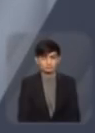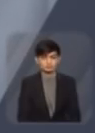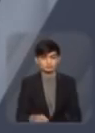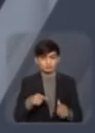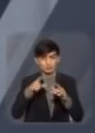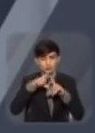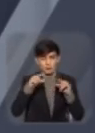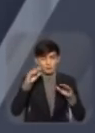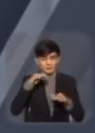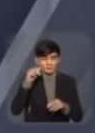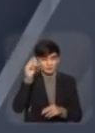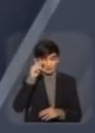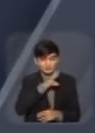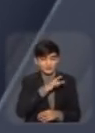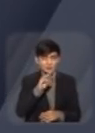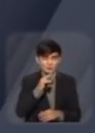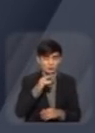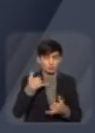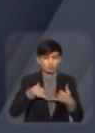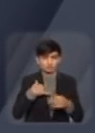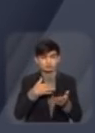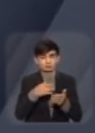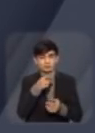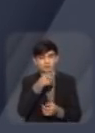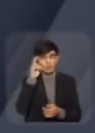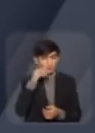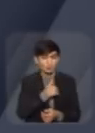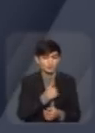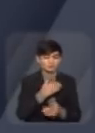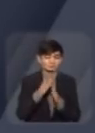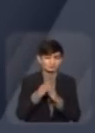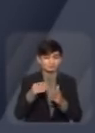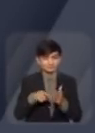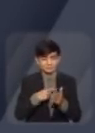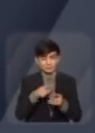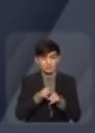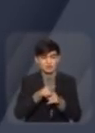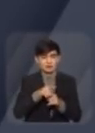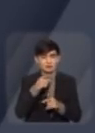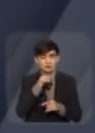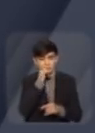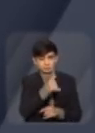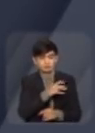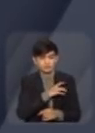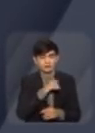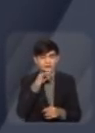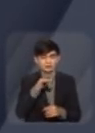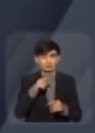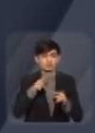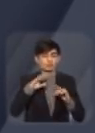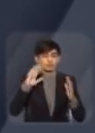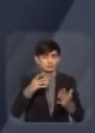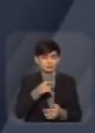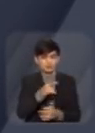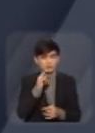Сабақ үстінде дәретханаға сұранған баланы мұғалім жібермей қойғаннан кейін оқушыға не болды? Мой ребенок сходил в штаны в туалет по